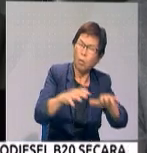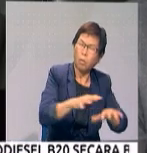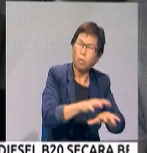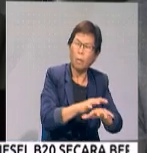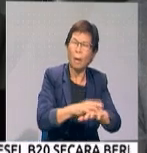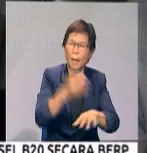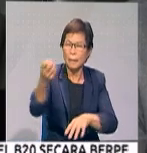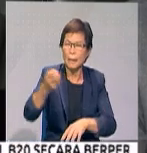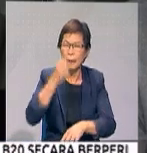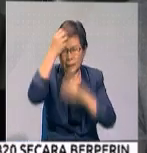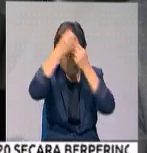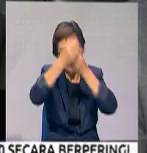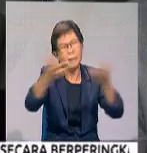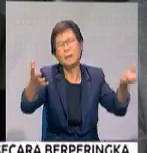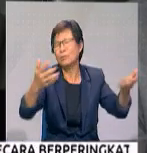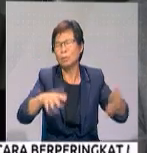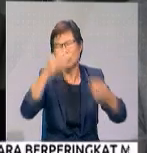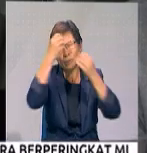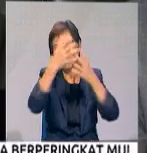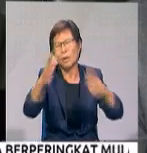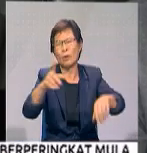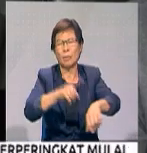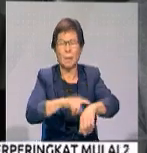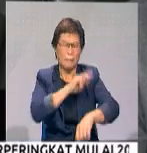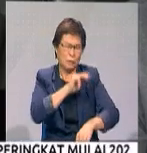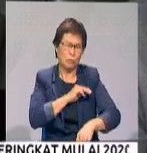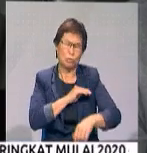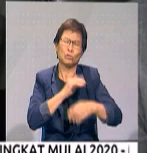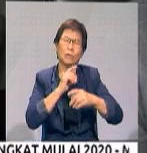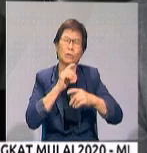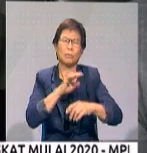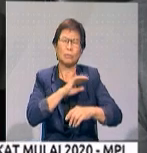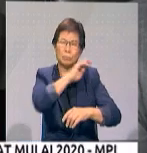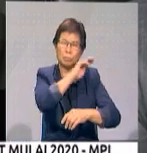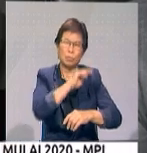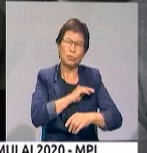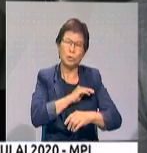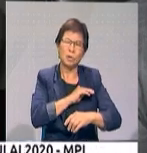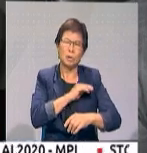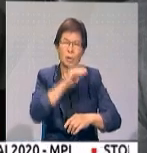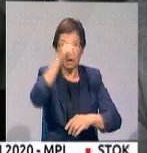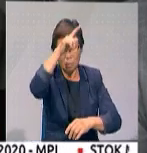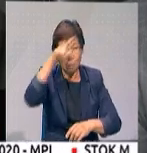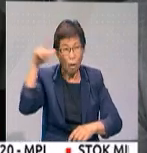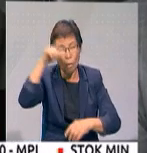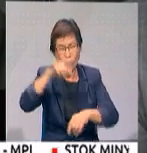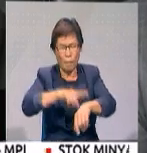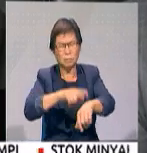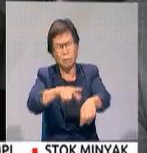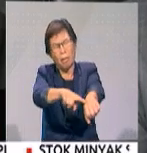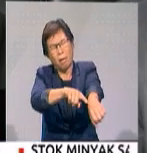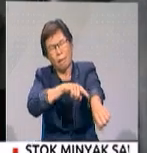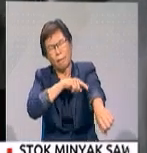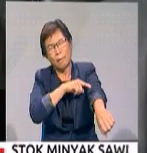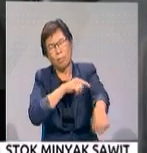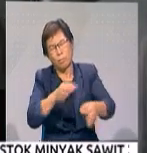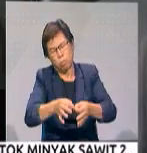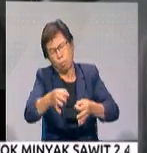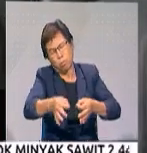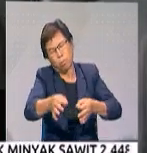bagi tahu pada semua. Kita dah bagi, menteri dah bagi tempoh yang panjang akan extend lagi